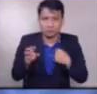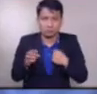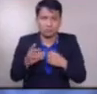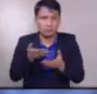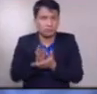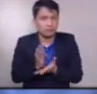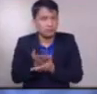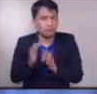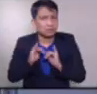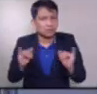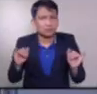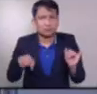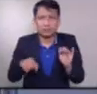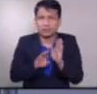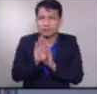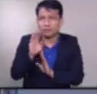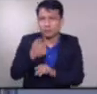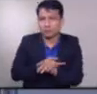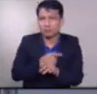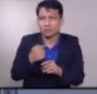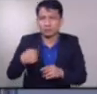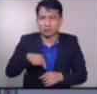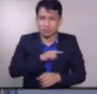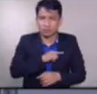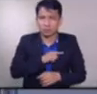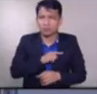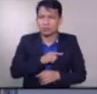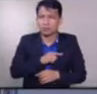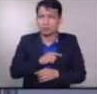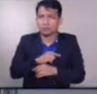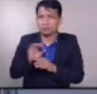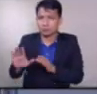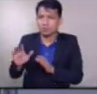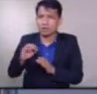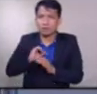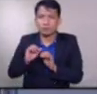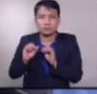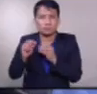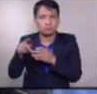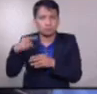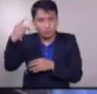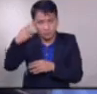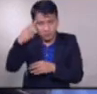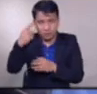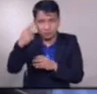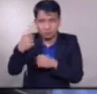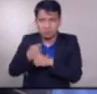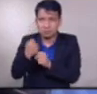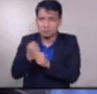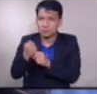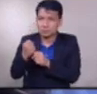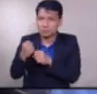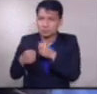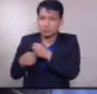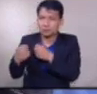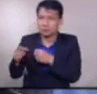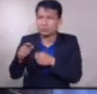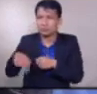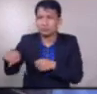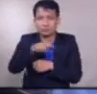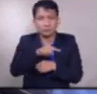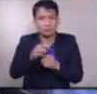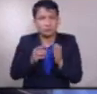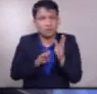to maintain and develop our indigenous political structure. Ibig sabihin, we were able to develop our black